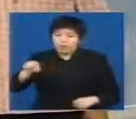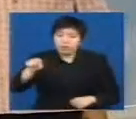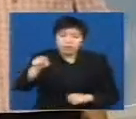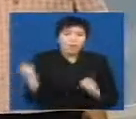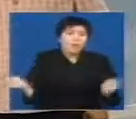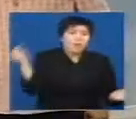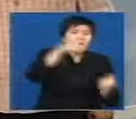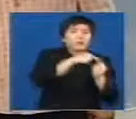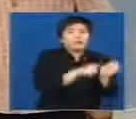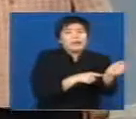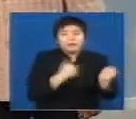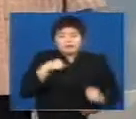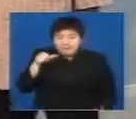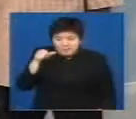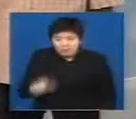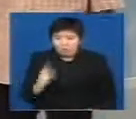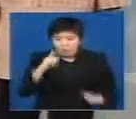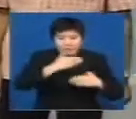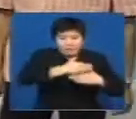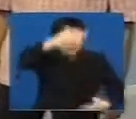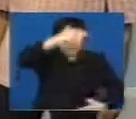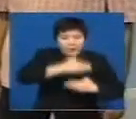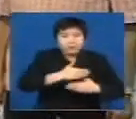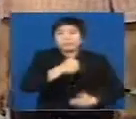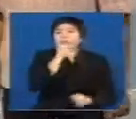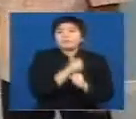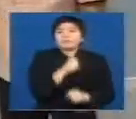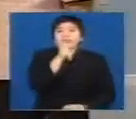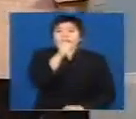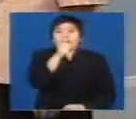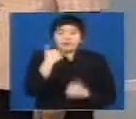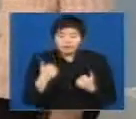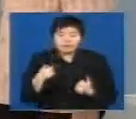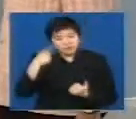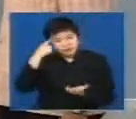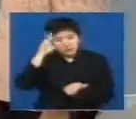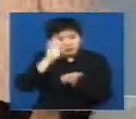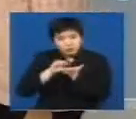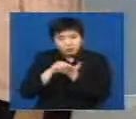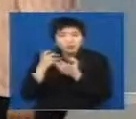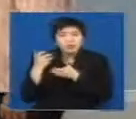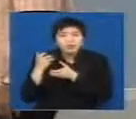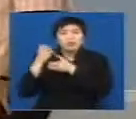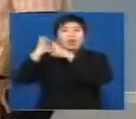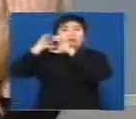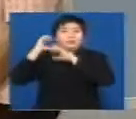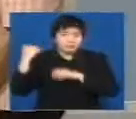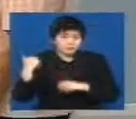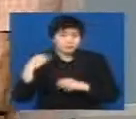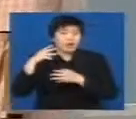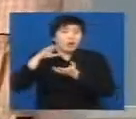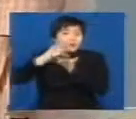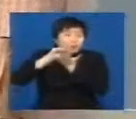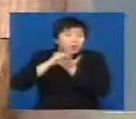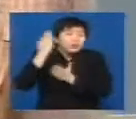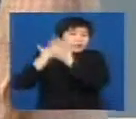ไรทำนองนั้น อันนี้น่าสนใจตรงที่ว่ามีการบันทึกข้อมูลในอดีตมาเปรียบเทียบแล้วก็วิเคราะห์ได้ด้วยว่า ย้อน หลัง มันก็เหมือน